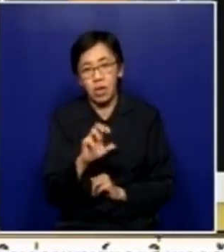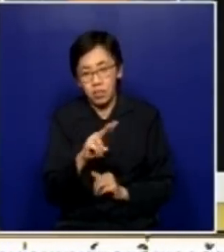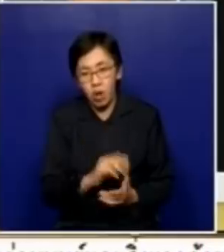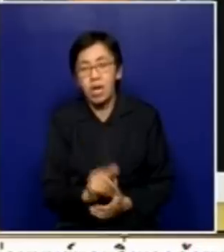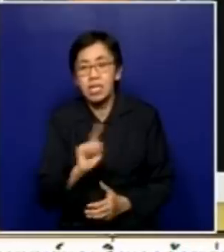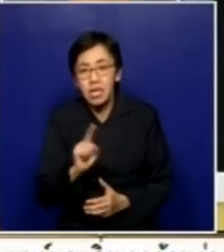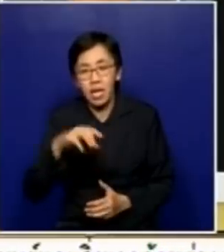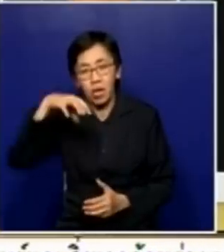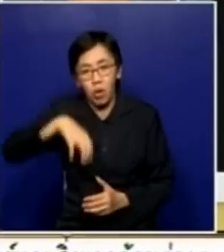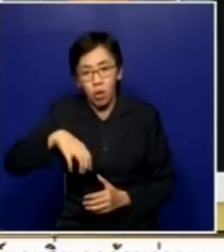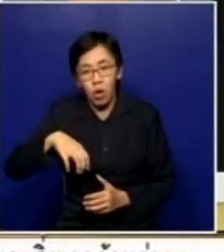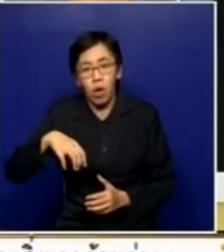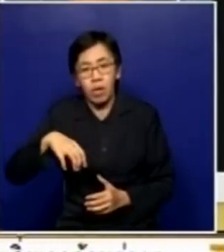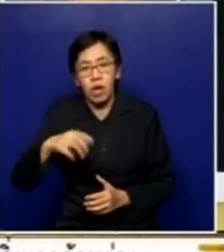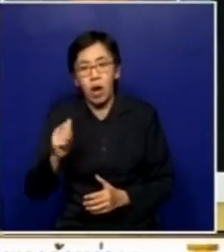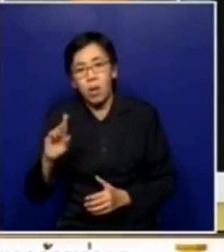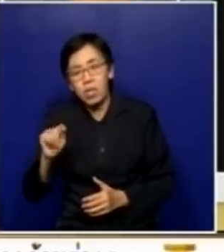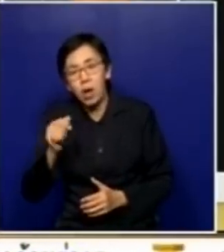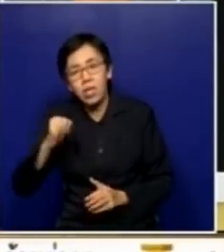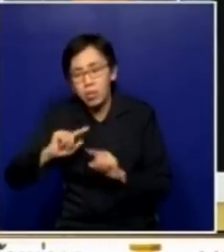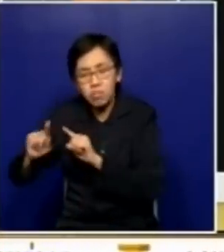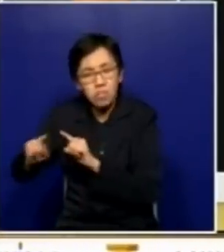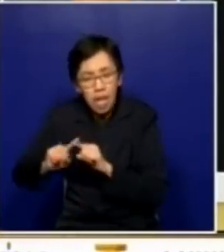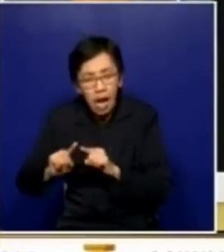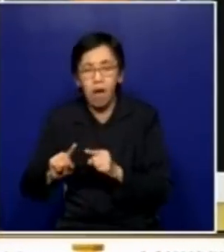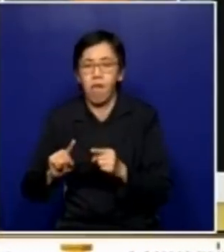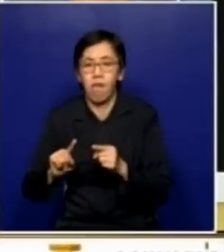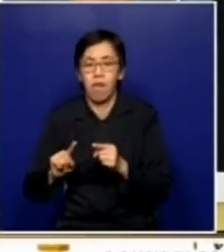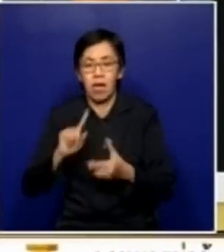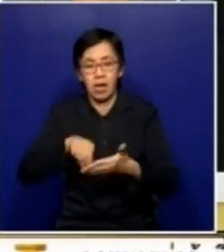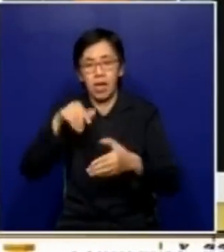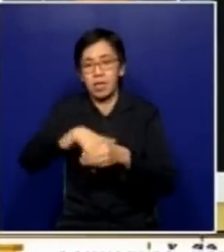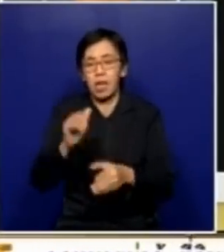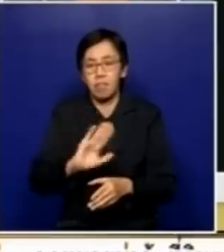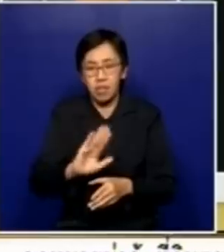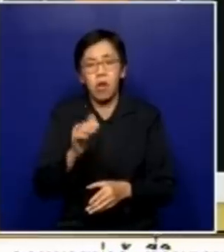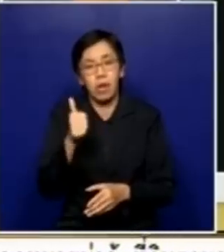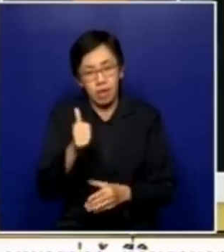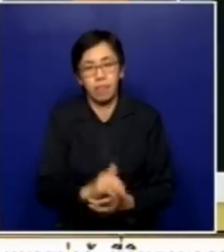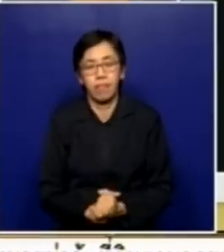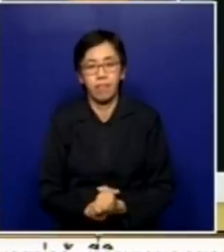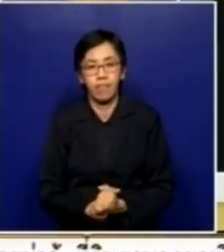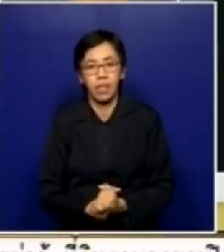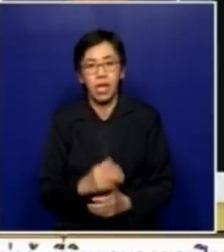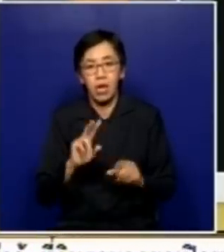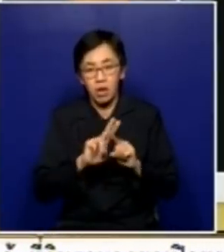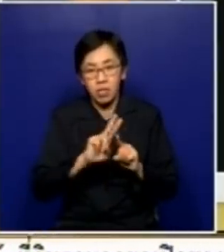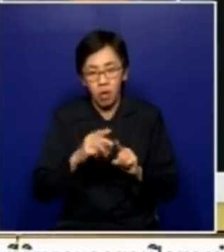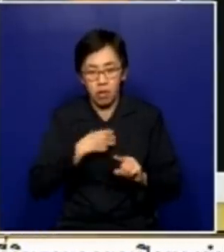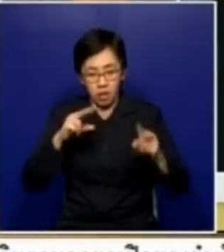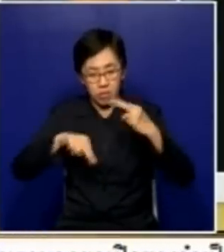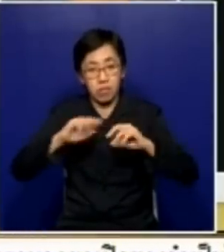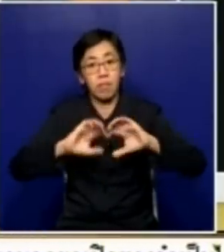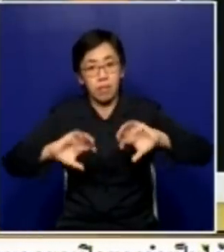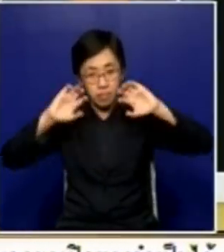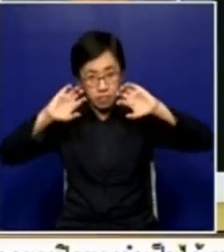องค้ปกครามศวท้องถี่นที่ไม่ตมาจากกเลอกตงกได้ขอ 2 เพื่ใหเรามองคกรตรวจสอบการทำงานขรฐบาลต